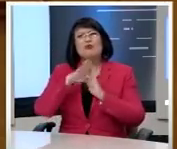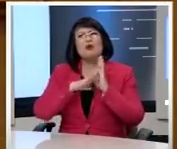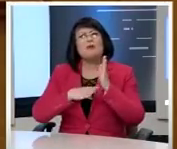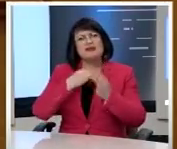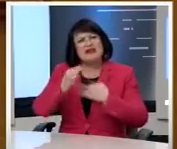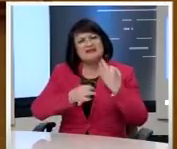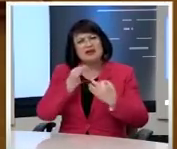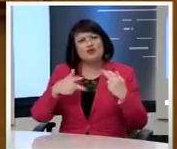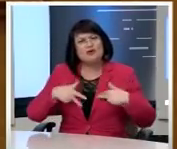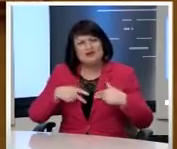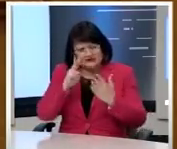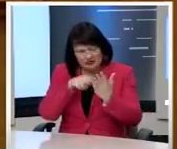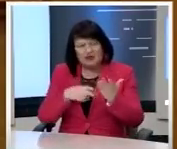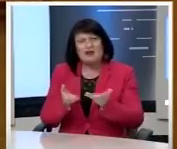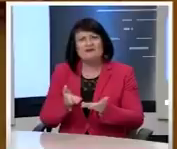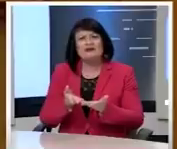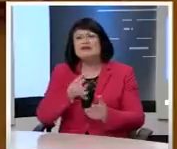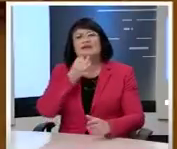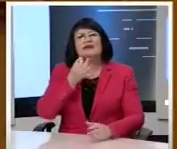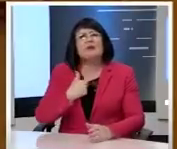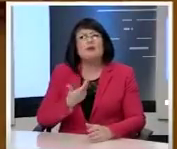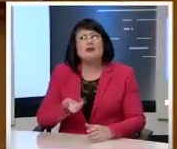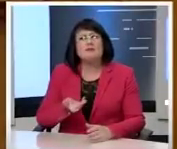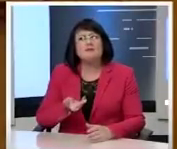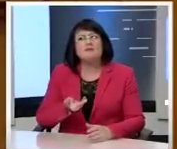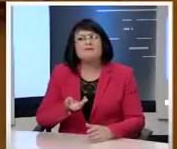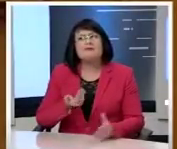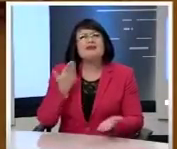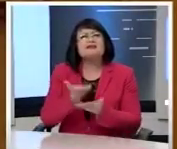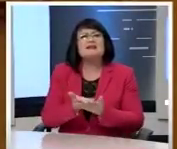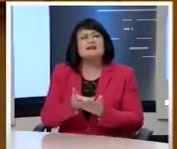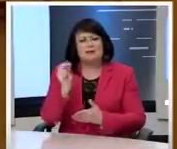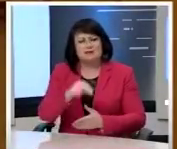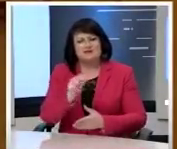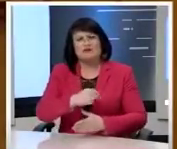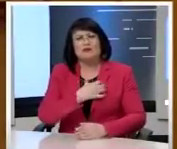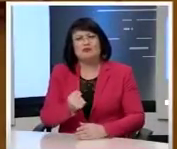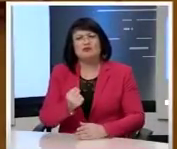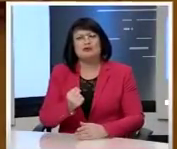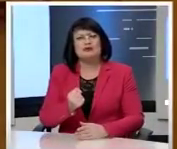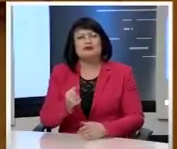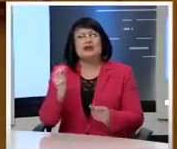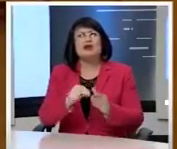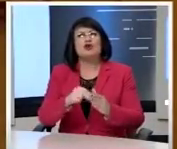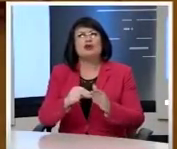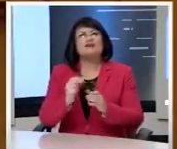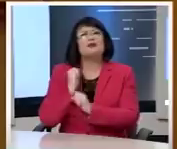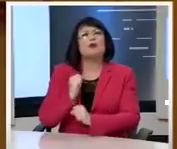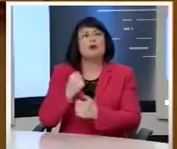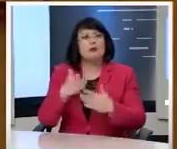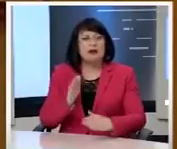της κυβέρνησης. Τι είπε η κυβέρνηση όταν ζήτησε ψήφο εμπιστοσύνης μετά από τις εκλογές του Ιανουαρίου,